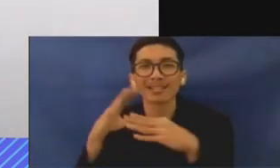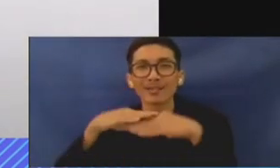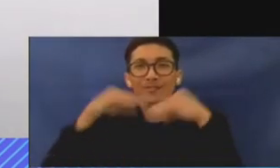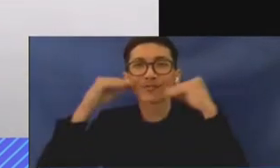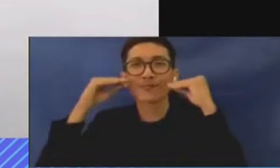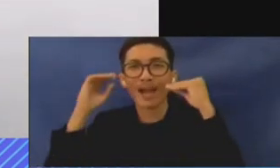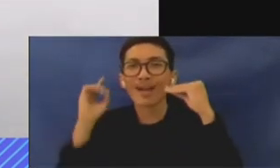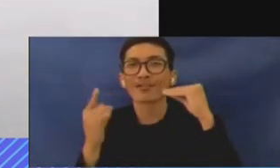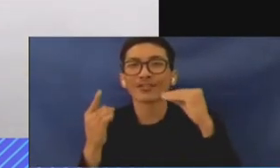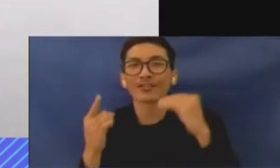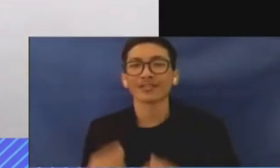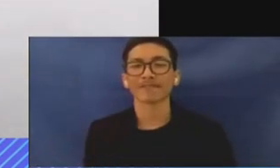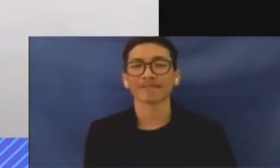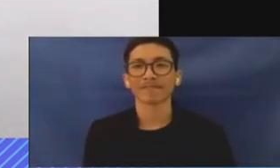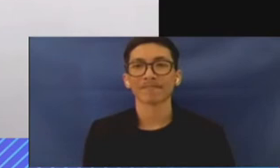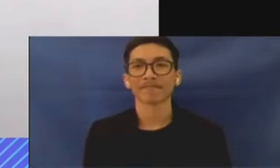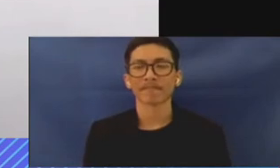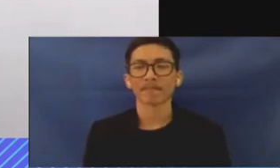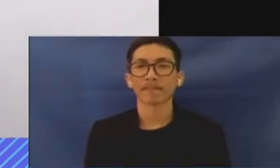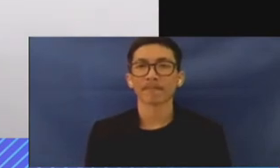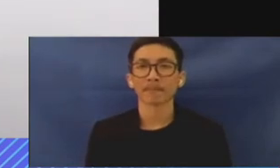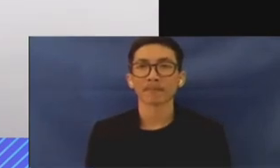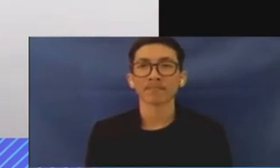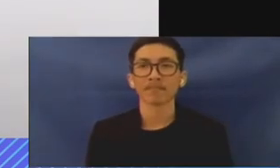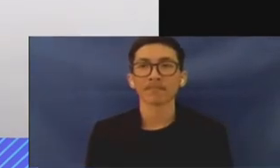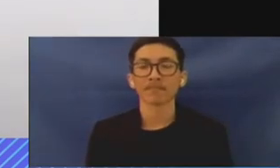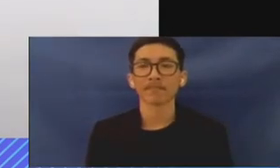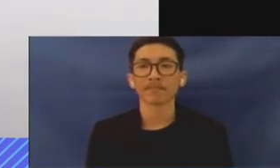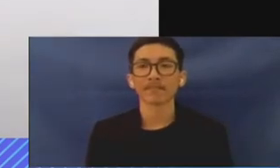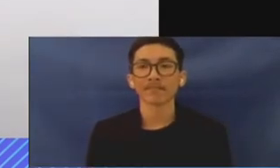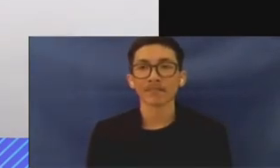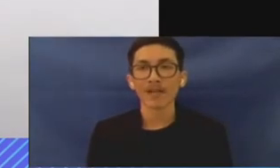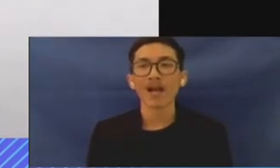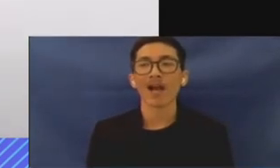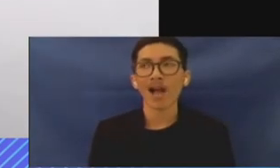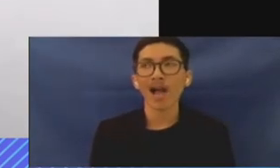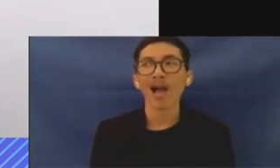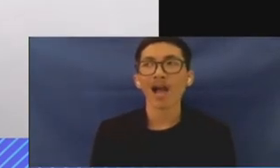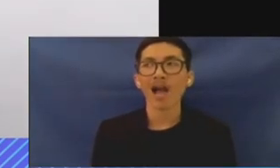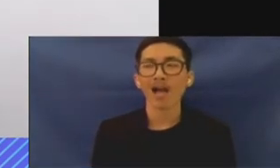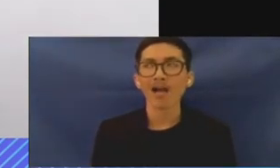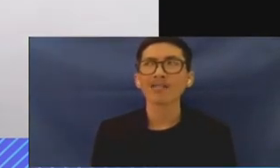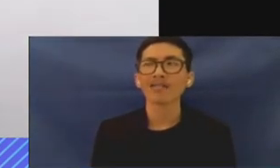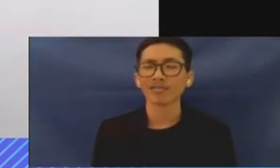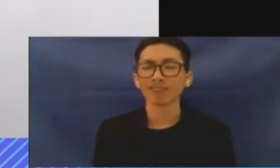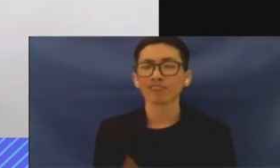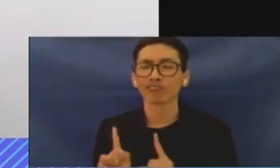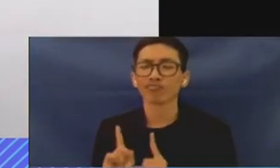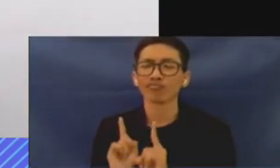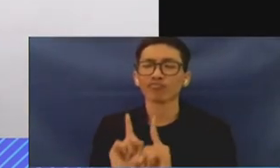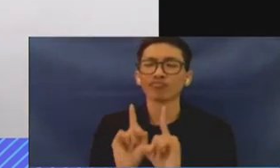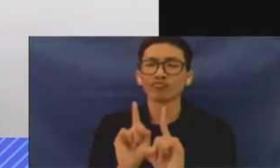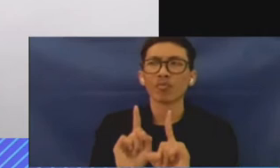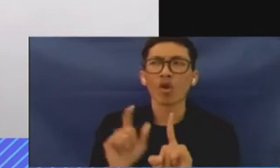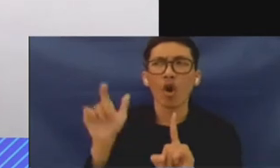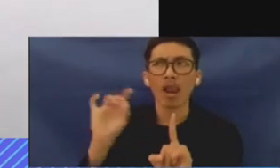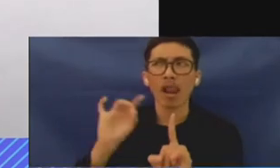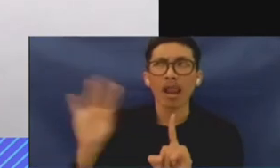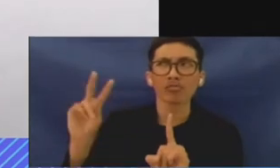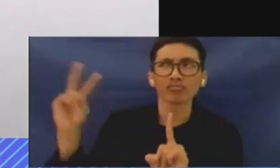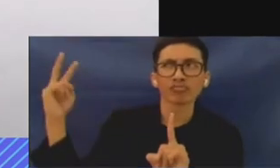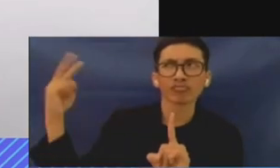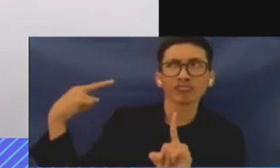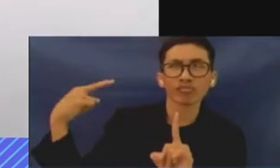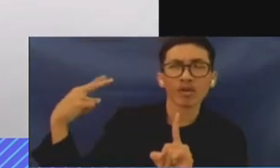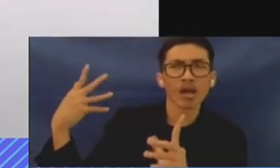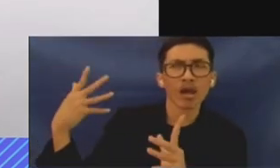kan kadang kita juga gak bisa menilai ibu ya. Kayak ketika kita bertemu sama orang, pandangan orang, terus juga perkataan orang di belakang kita pun